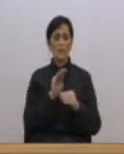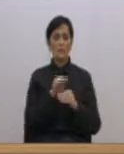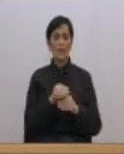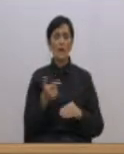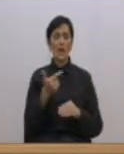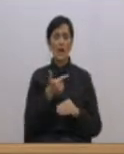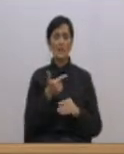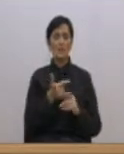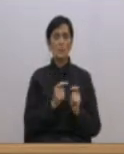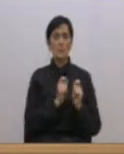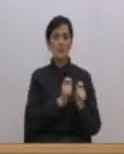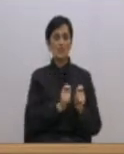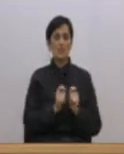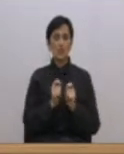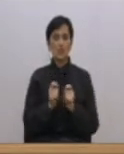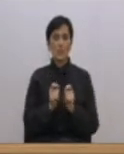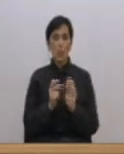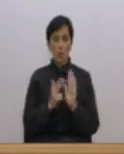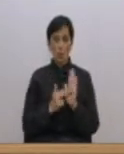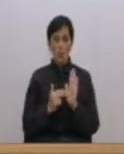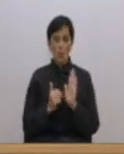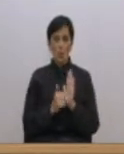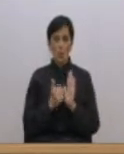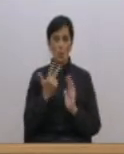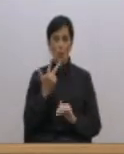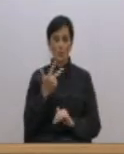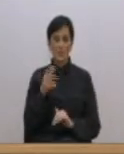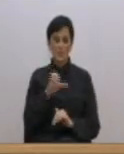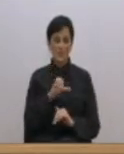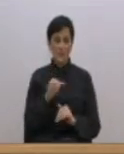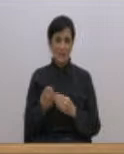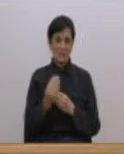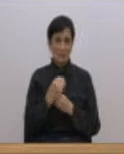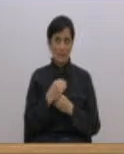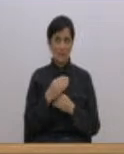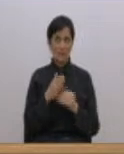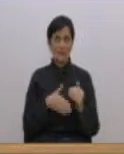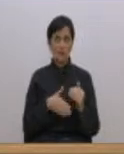garantiebis minicheba bodishis moxtit 30 tsars tu damimatert davasrulob